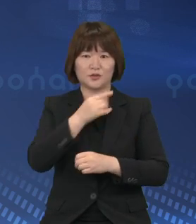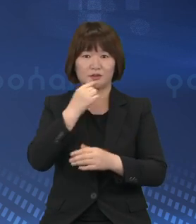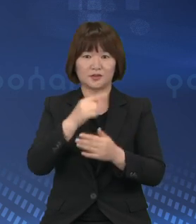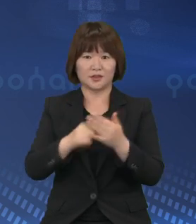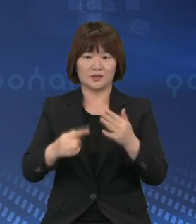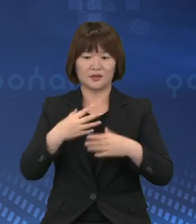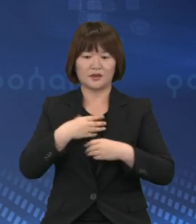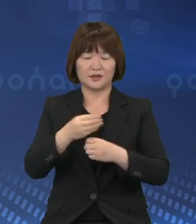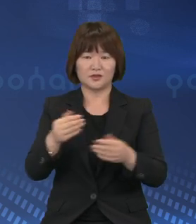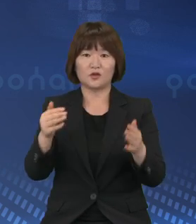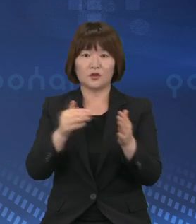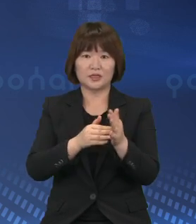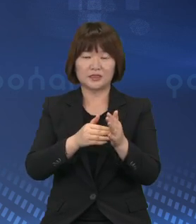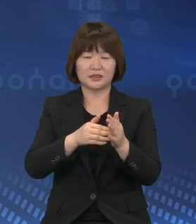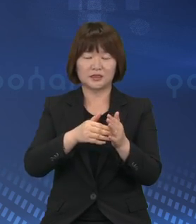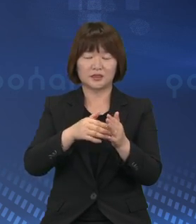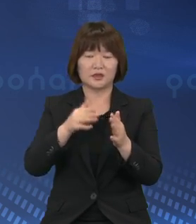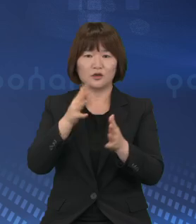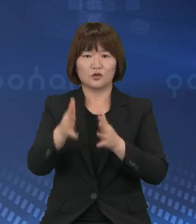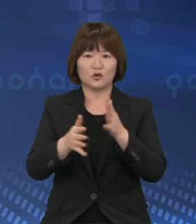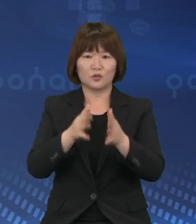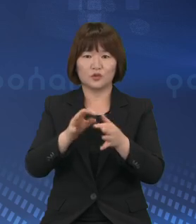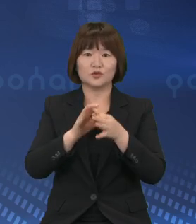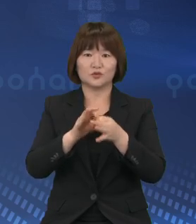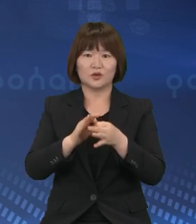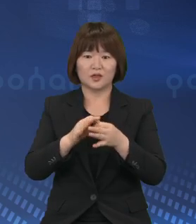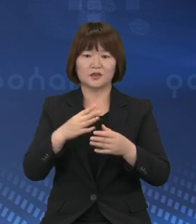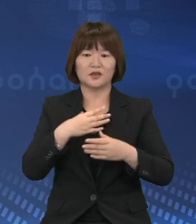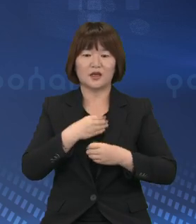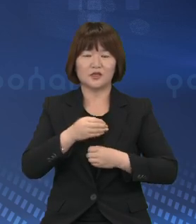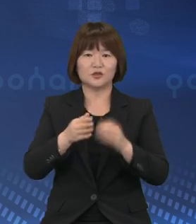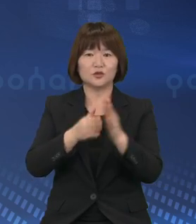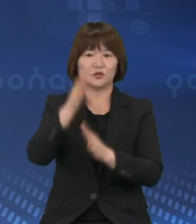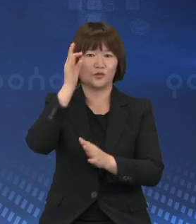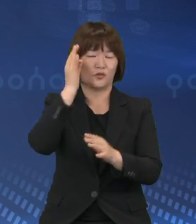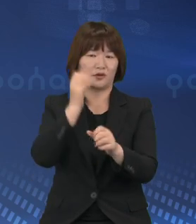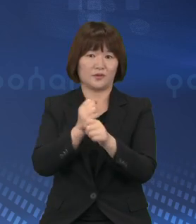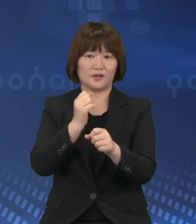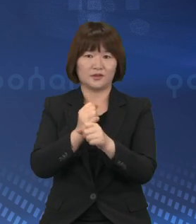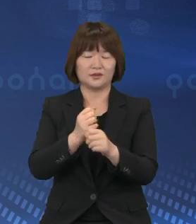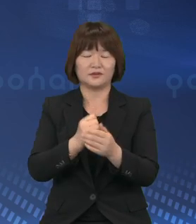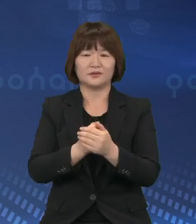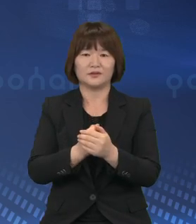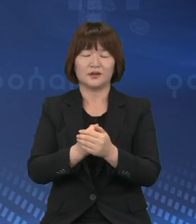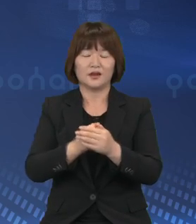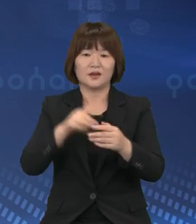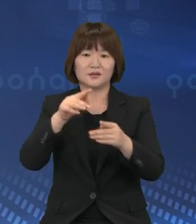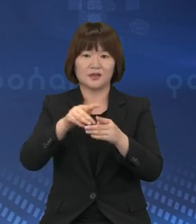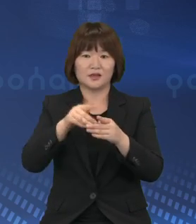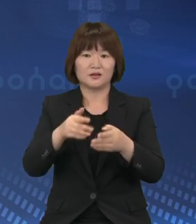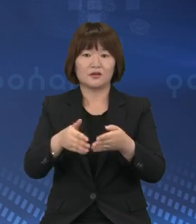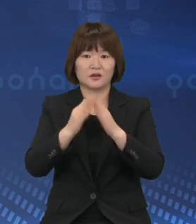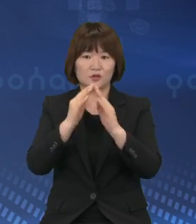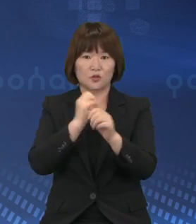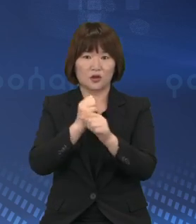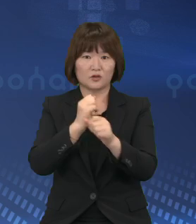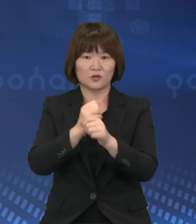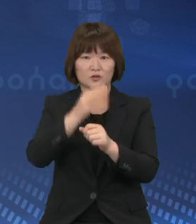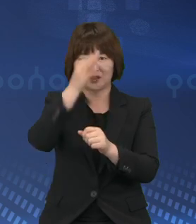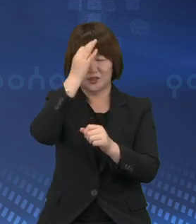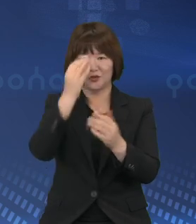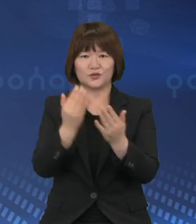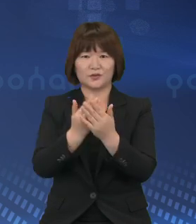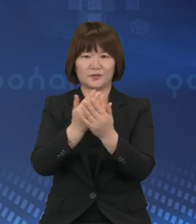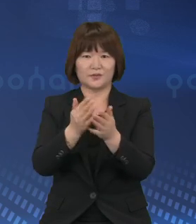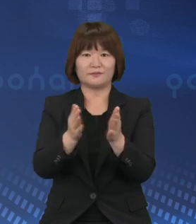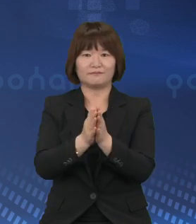로봇 기술을 통해 한층 더 강화된 안전도시 포항을 만드는데요. 안전로봇 실증센터를 개소하고 본격적인 기술